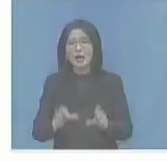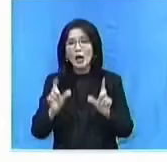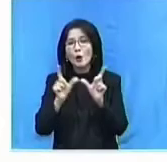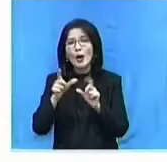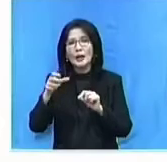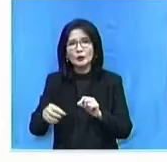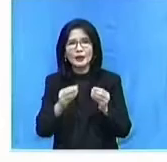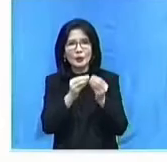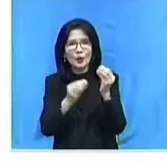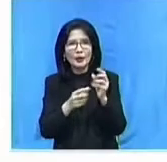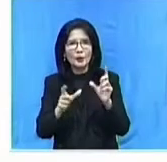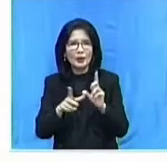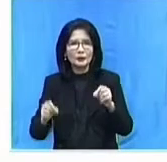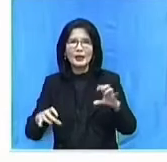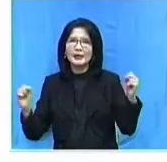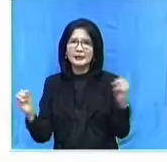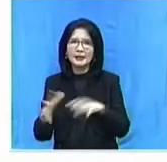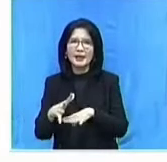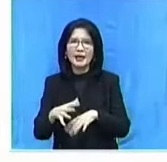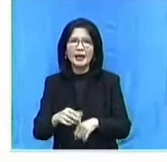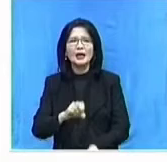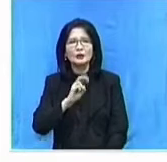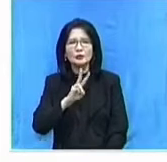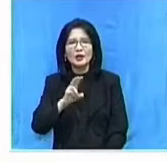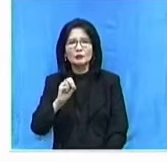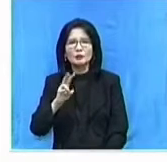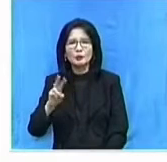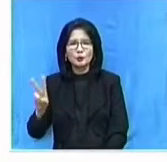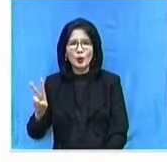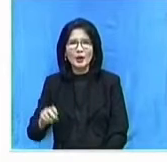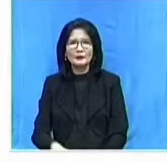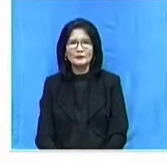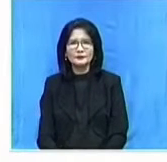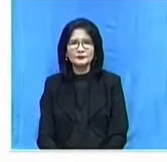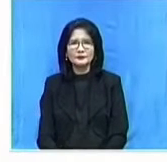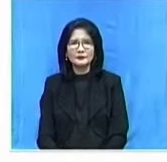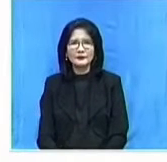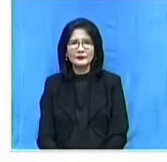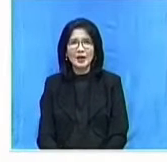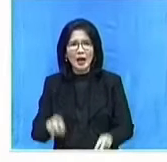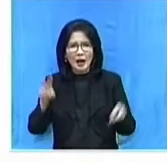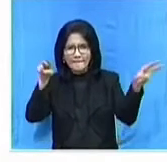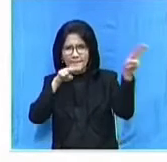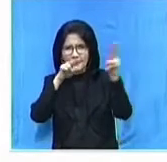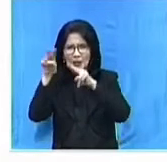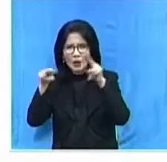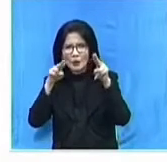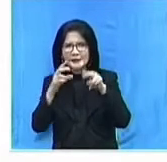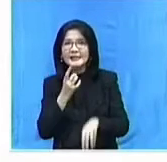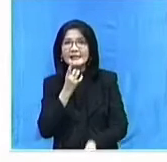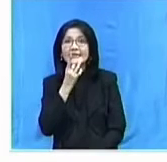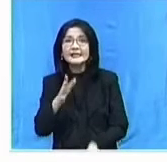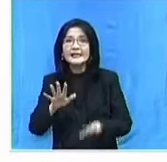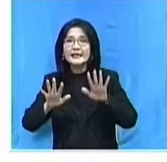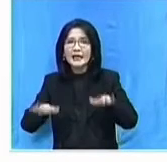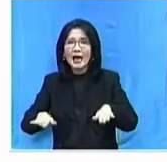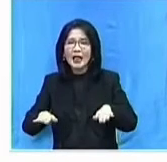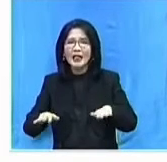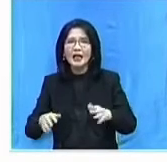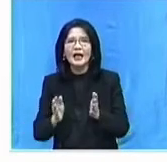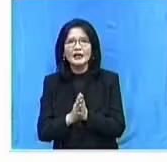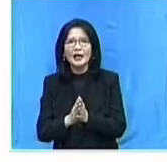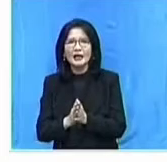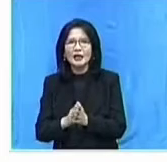serentak Tahun 2022 tiga pengawasan terhadap izin tinggal dan